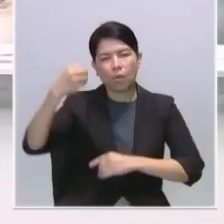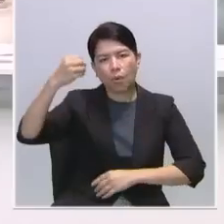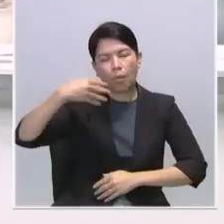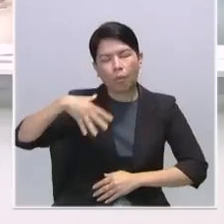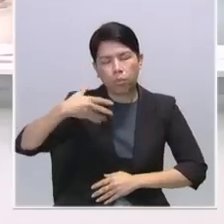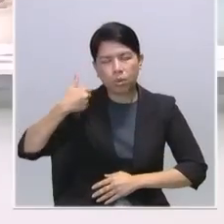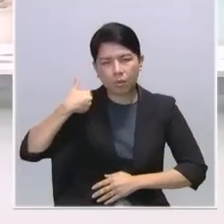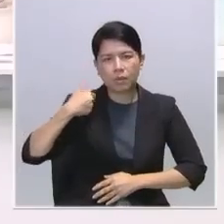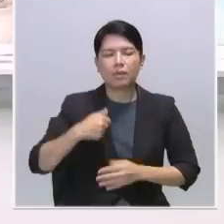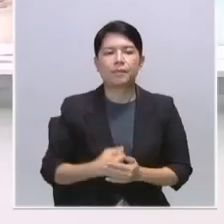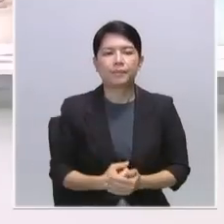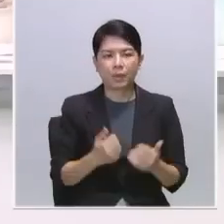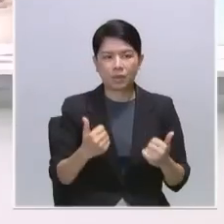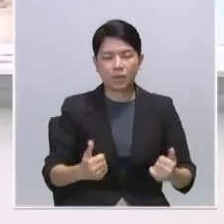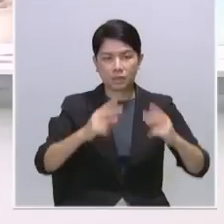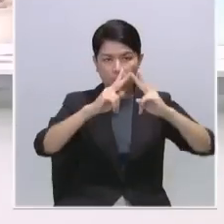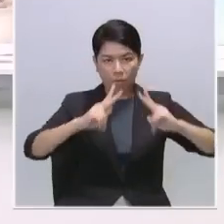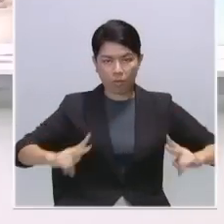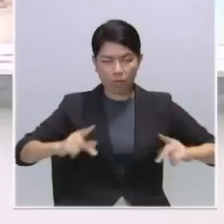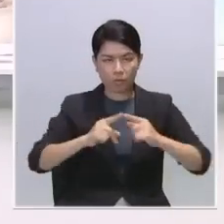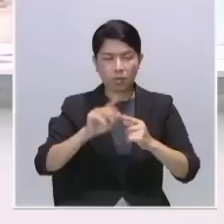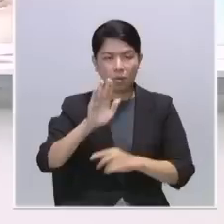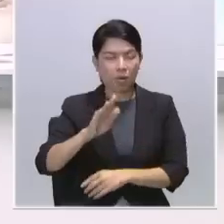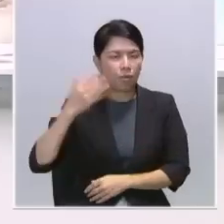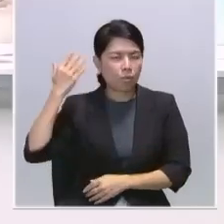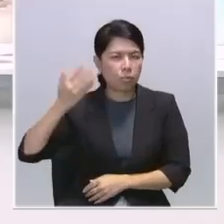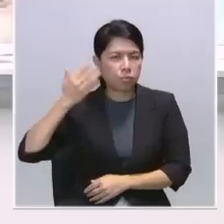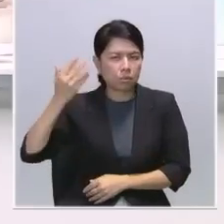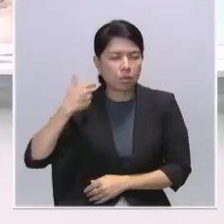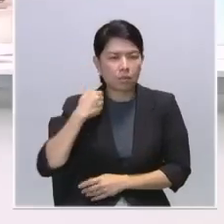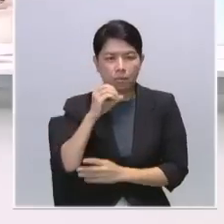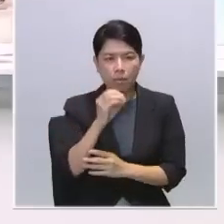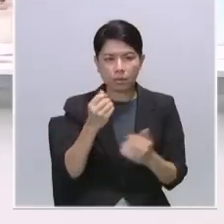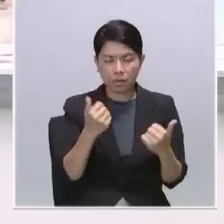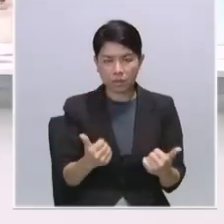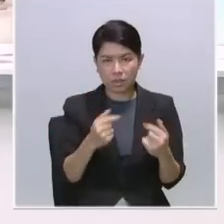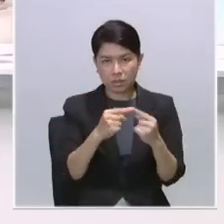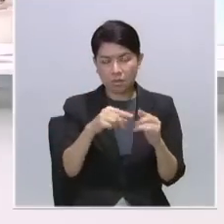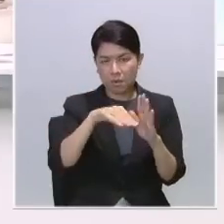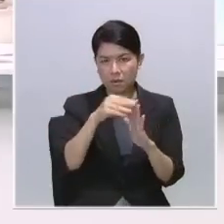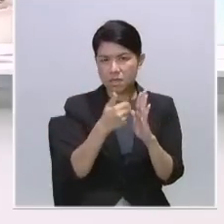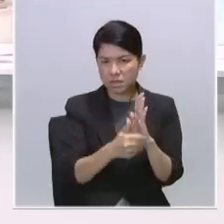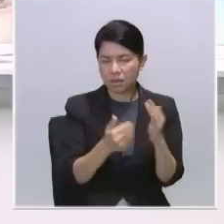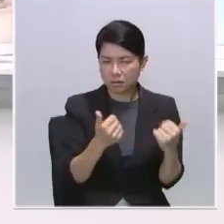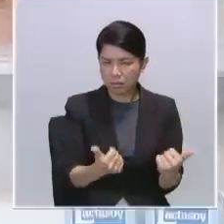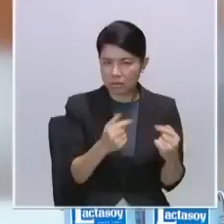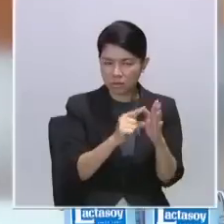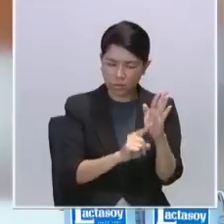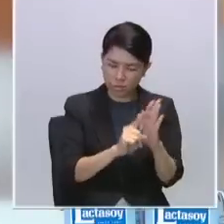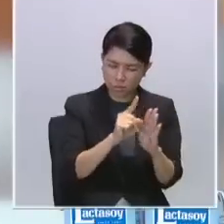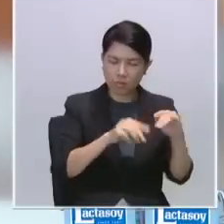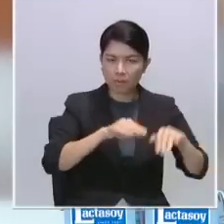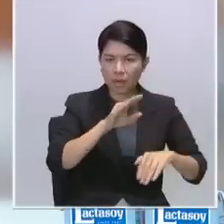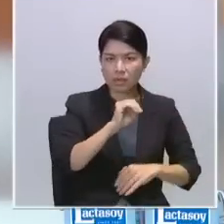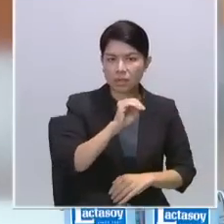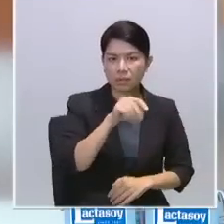ก็กรมอุตุนิยมวิทยาเนี่ยก็พยากรณ์อากาศนะครับแล้วก็รายงานมาตลอดนะครับว่าช่วงนี้เนี่ยภาคเหนืออีสานอุณหภูมิจะอยู่ที่40ถึง41องศ